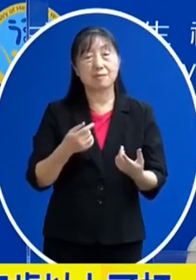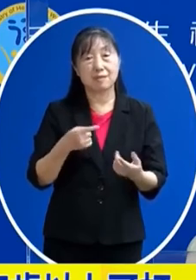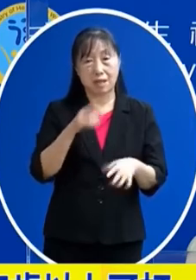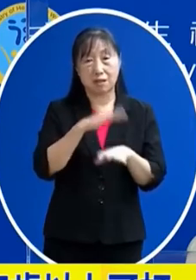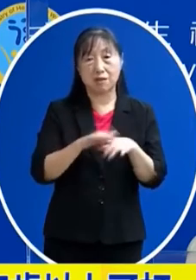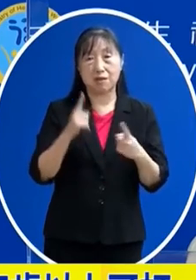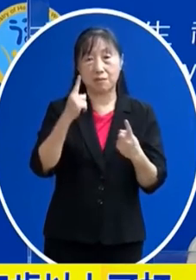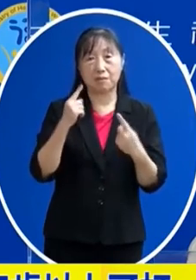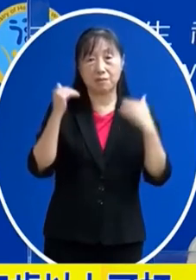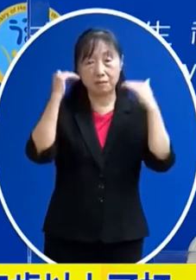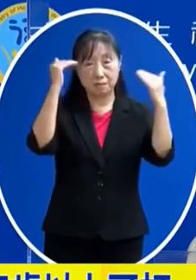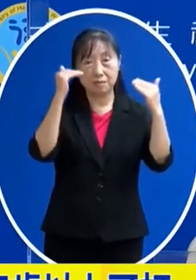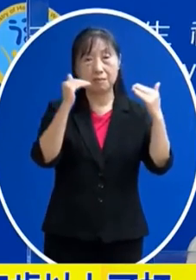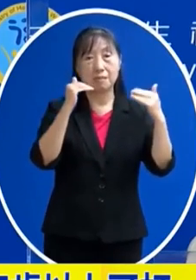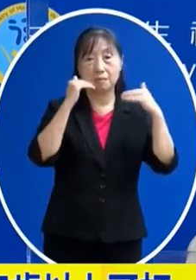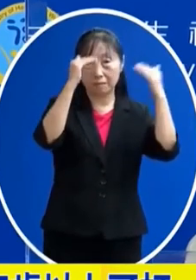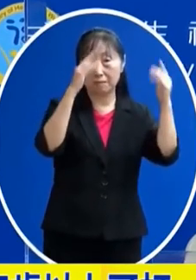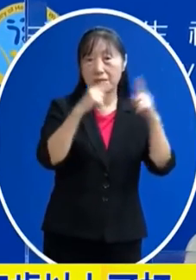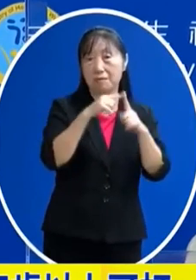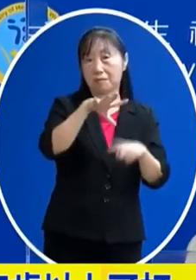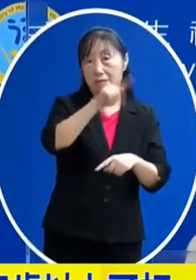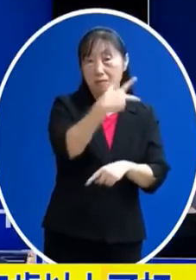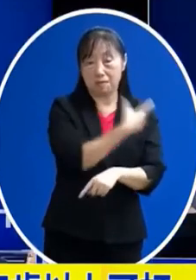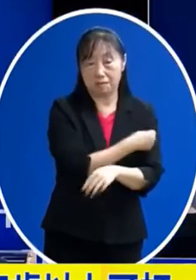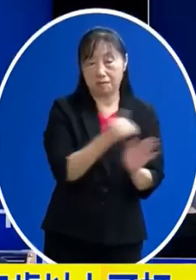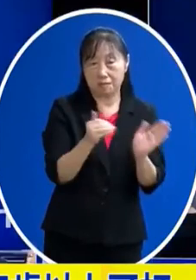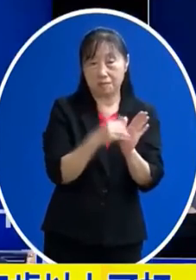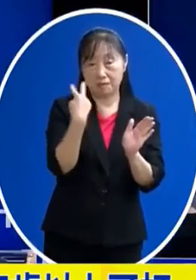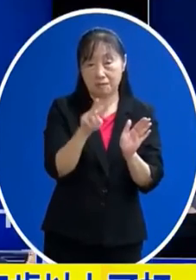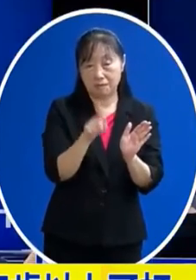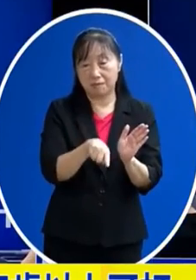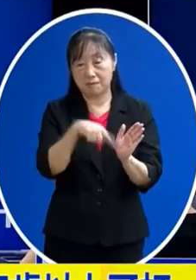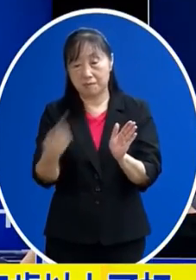比成人先打之后再观察一阵子。